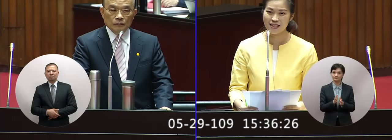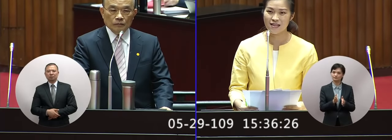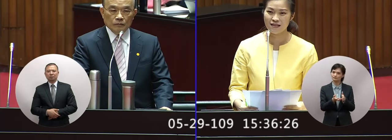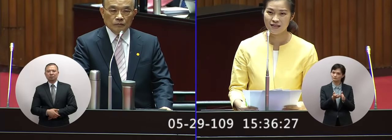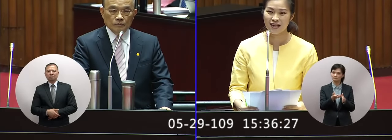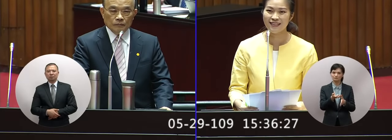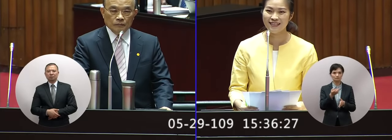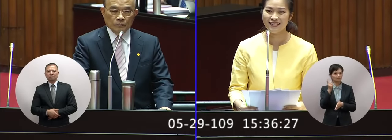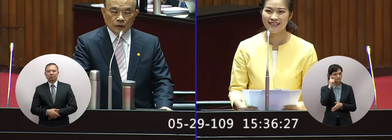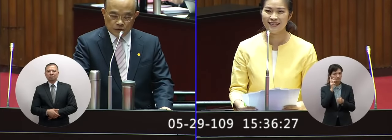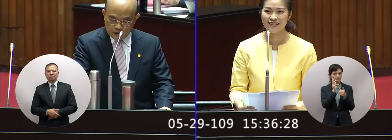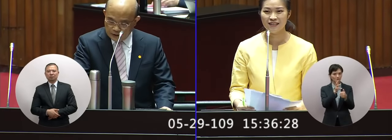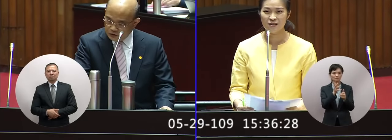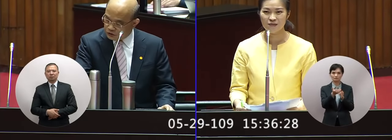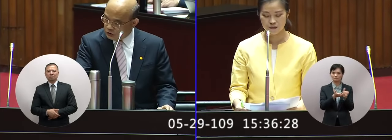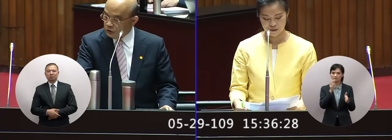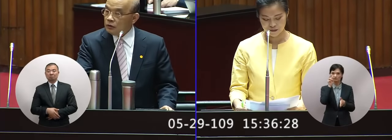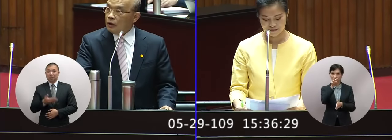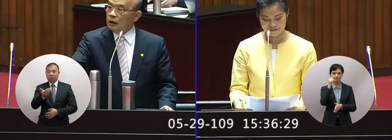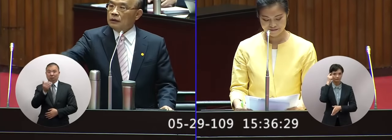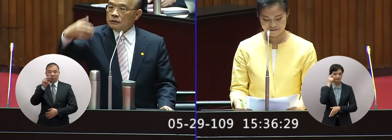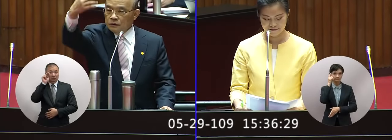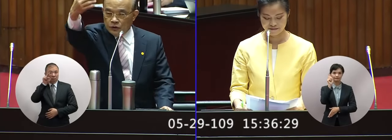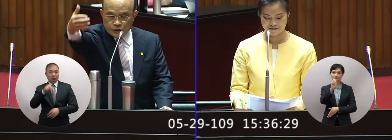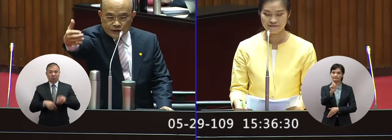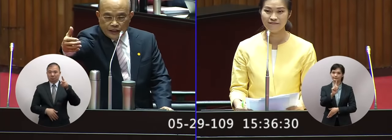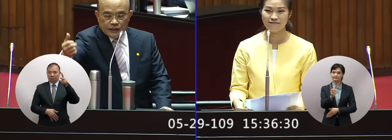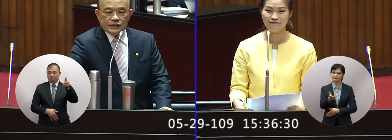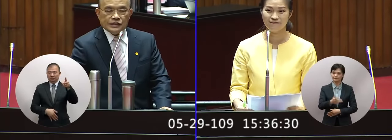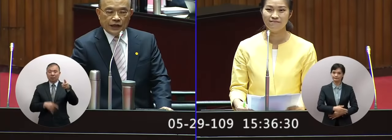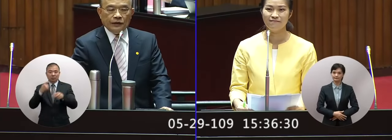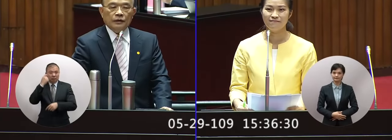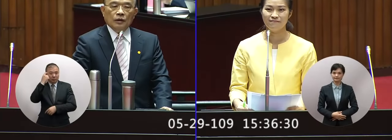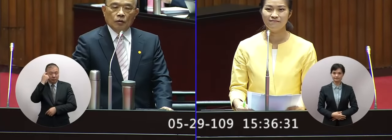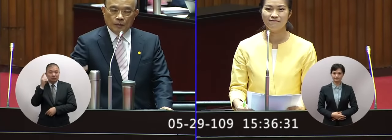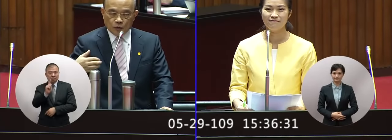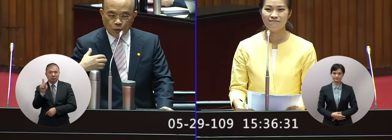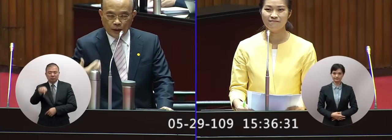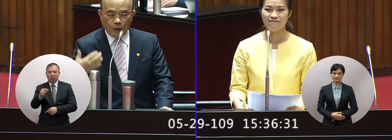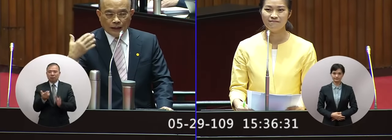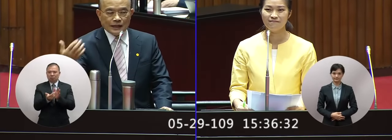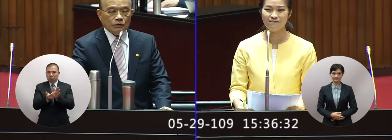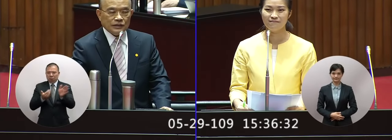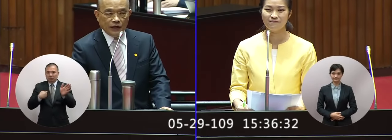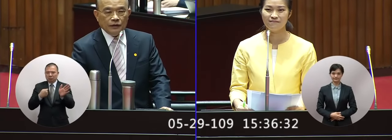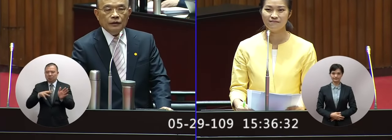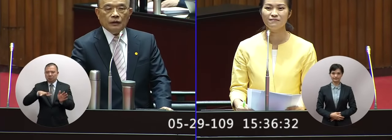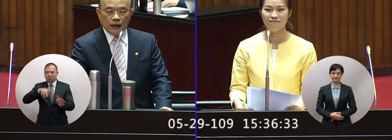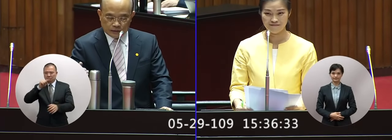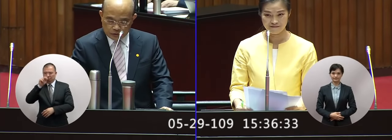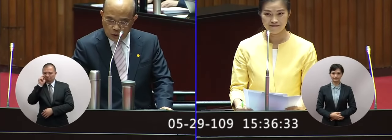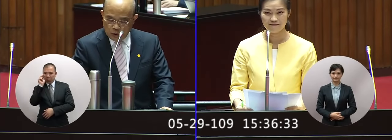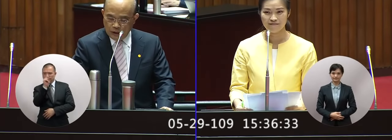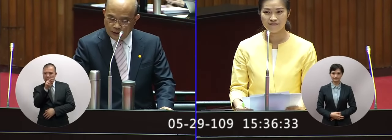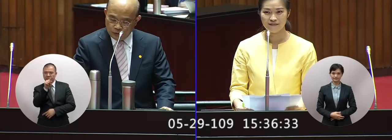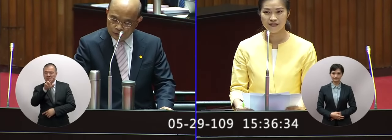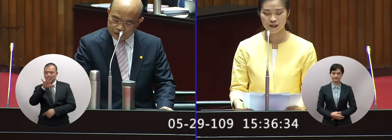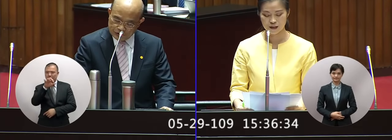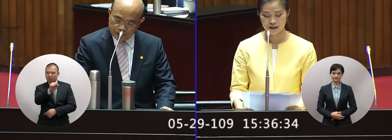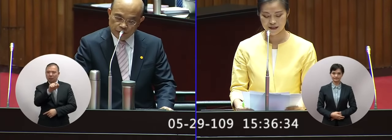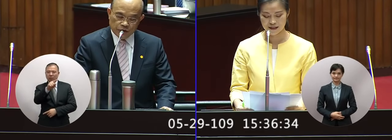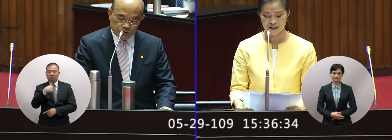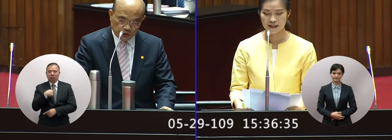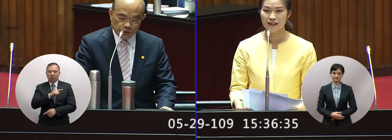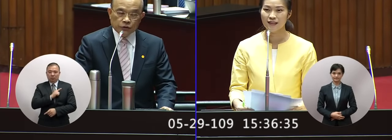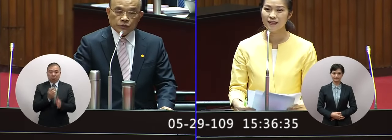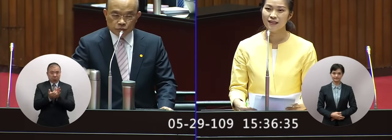么叫做前瞻？ 前瞻就是预见于先，我们规划超前，那做很多